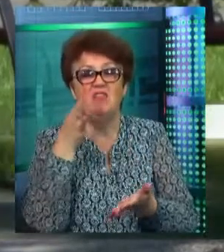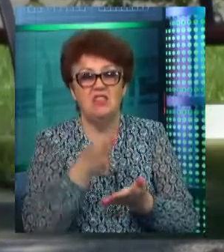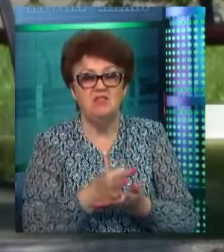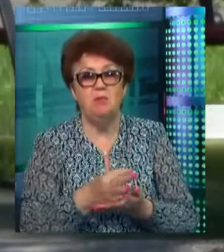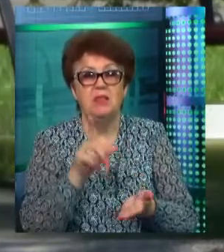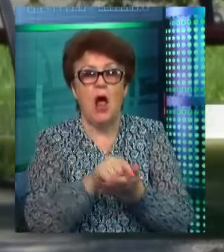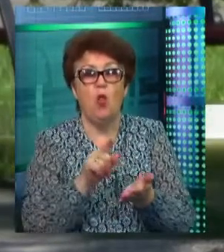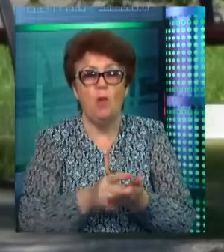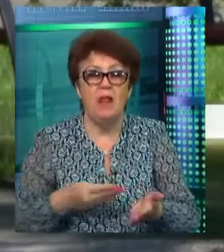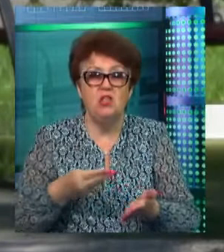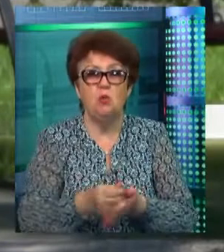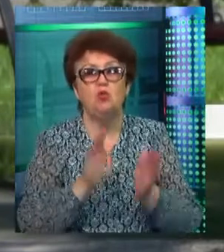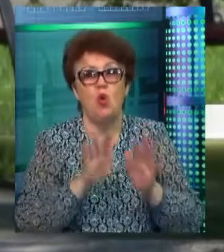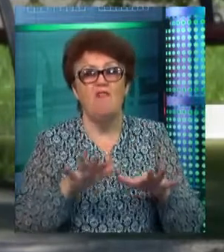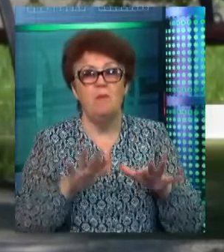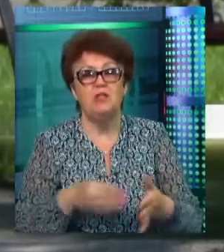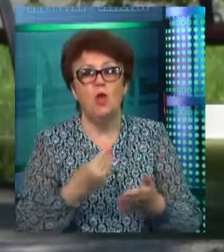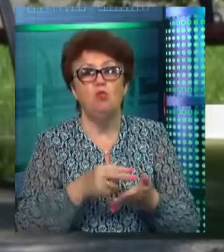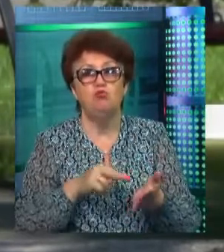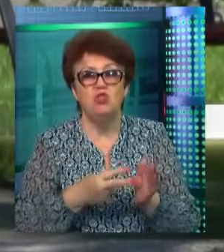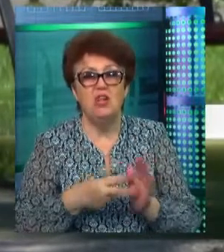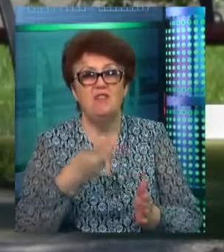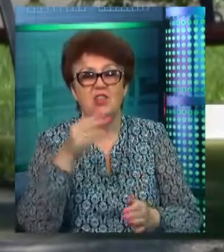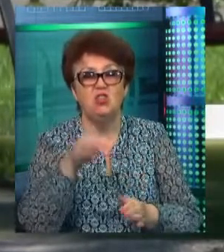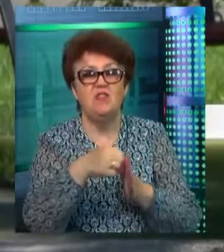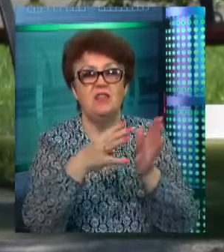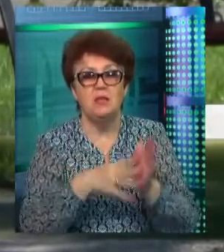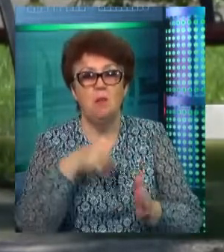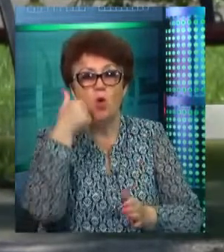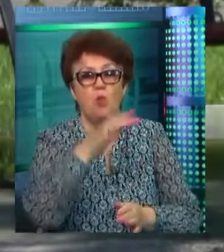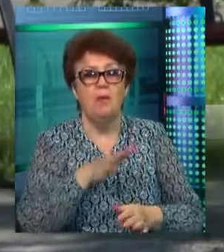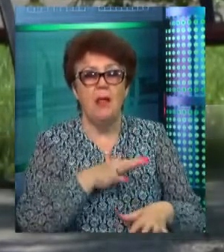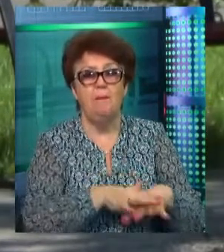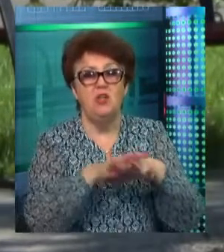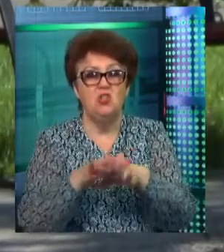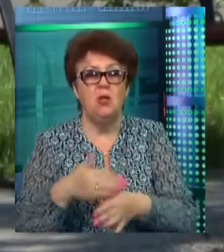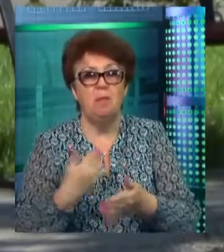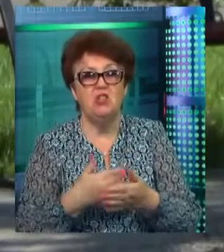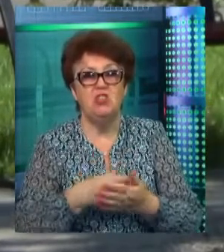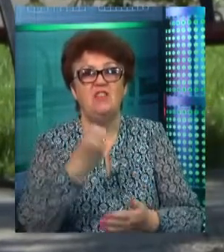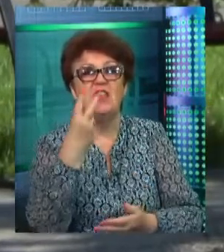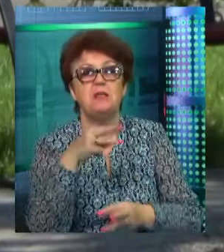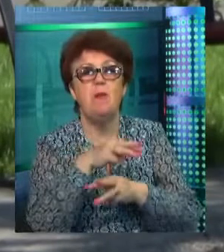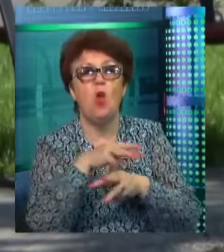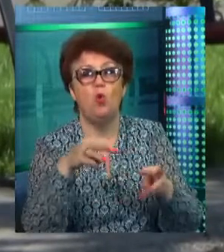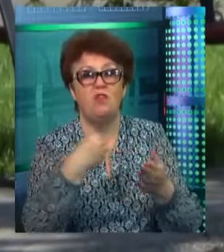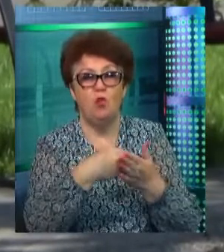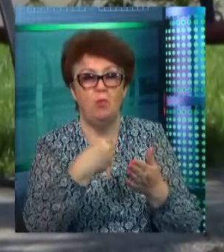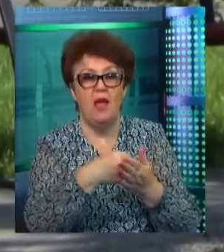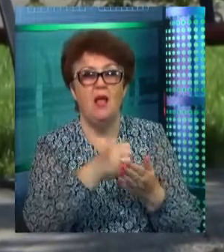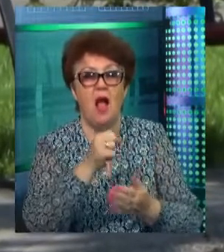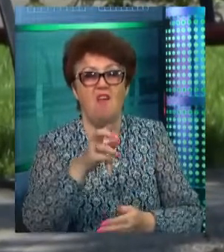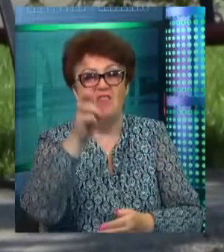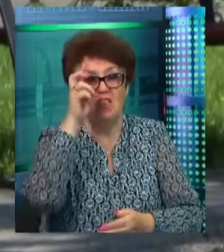налогоплательщиком только в местный бюджет 2012 году было перечислено почти 12 миллионов рублей а у